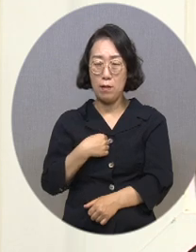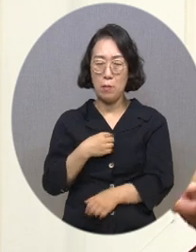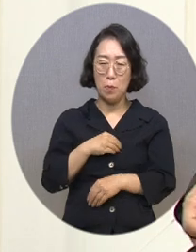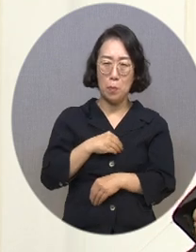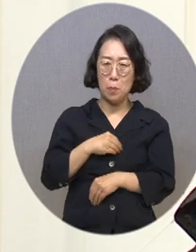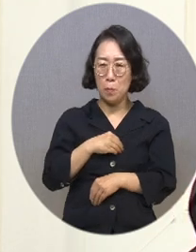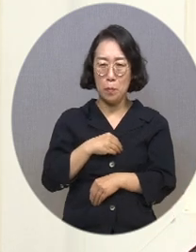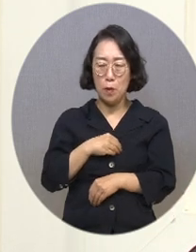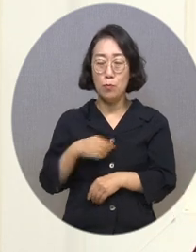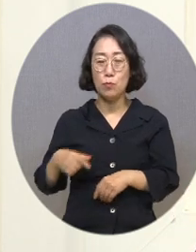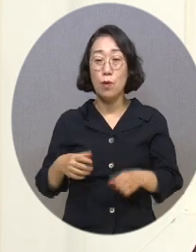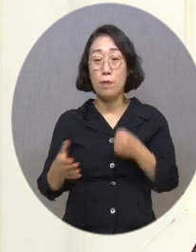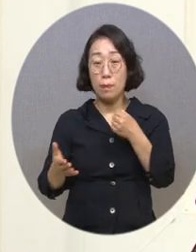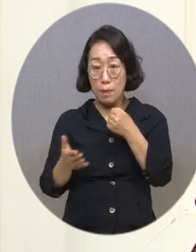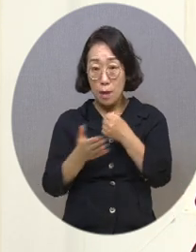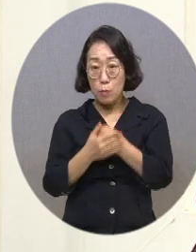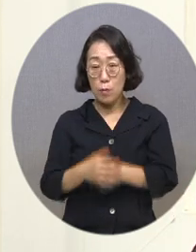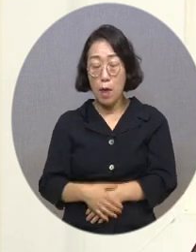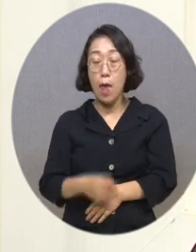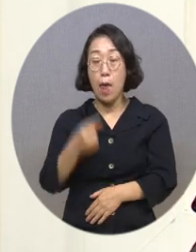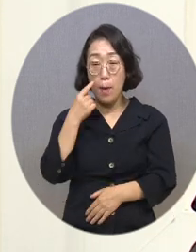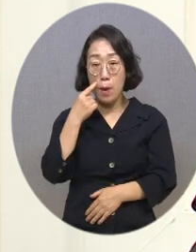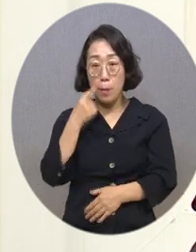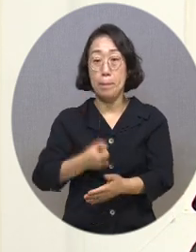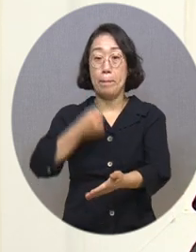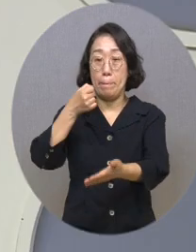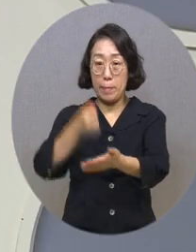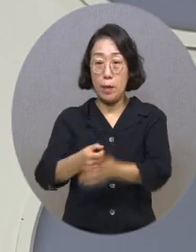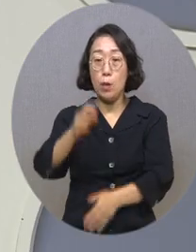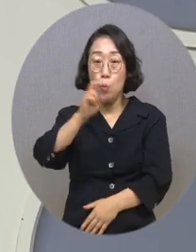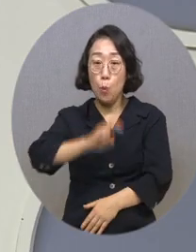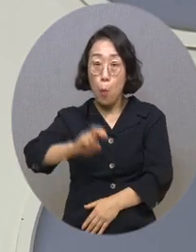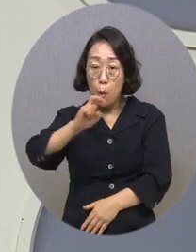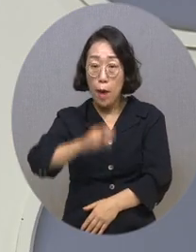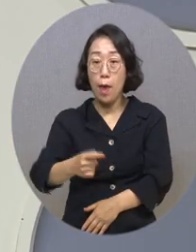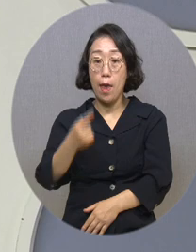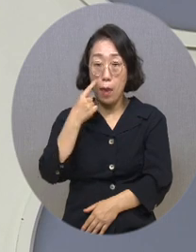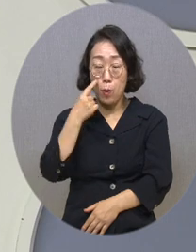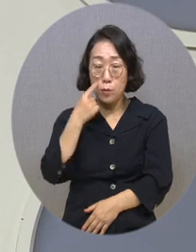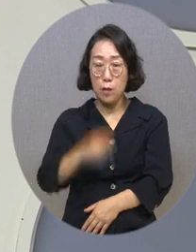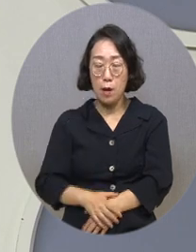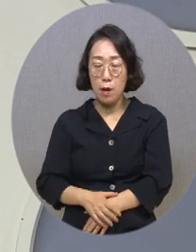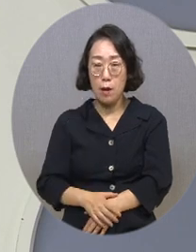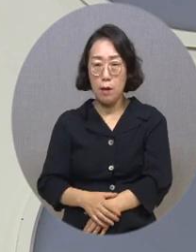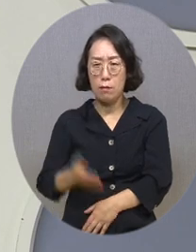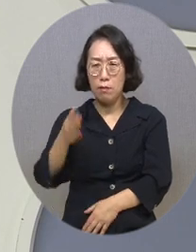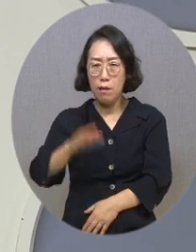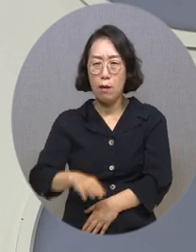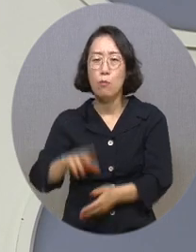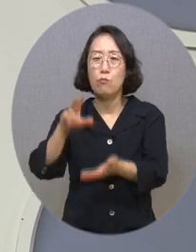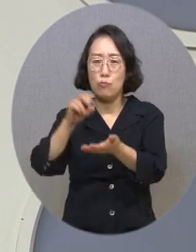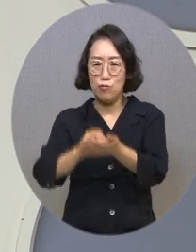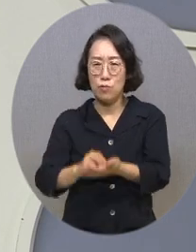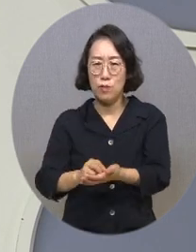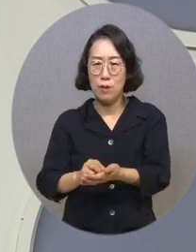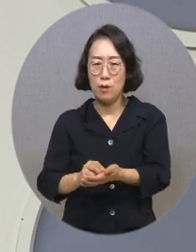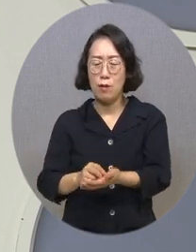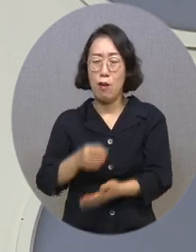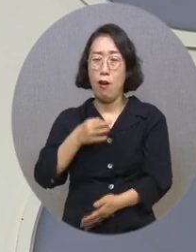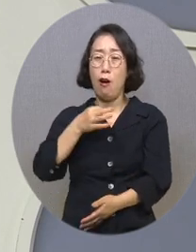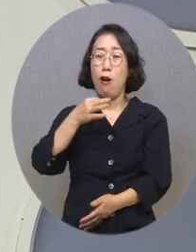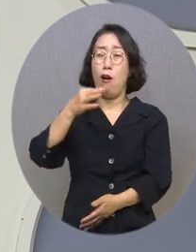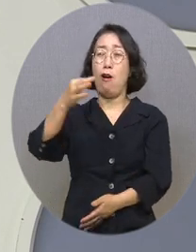자신감. 네. 그래서, 그래, 내가 이번에 노래 부르는 걸 선택해보자. 근데 제가 두 가지 제약이 있어요. 높은 음이 안